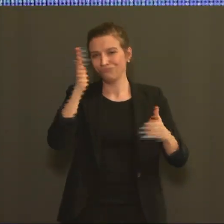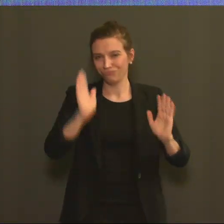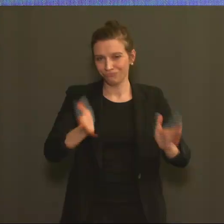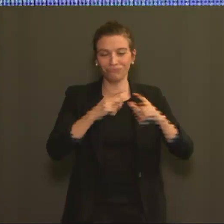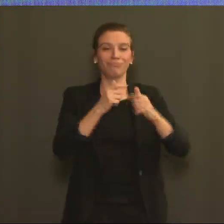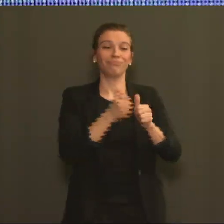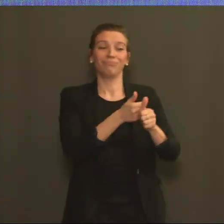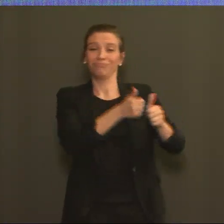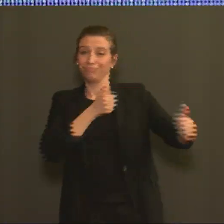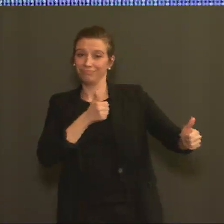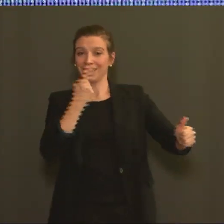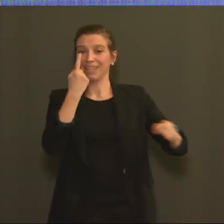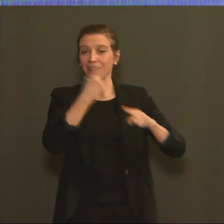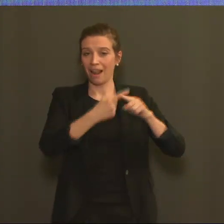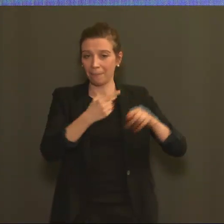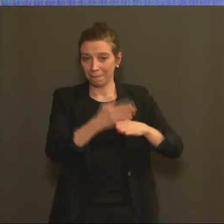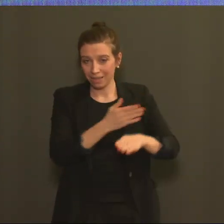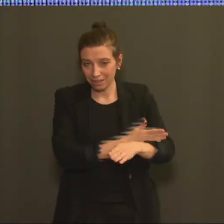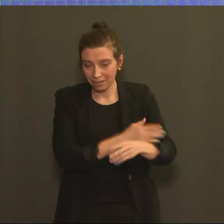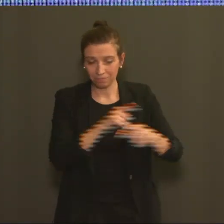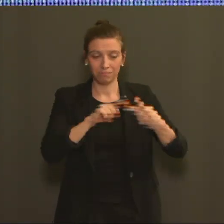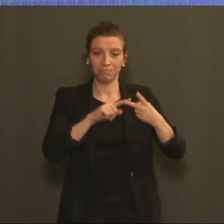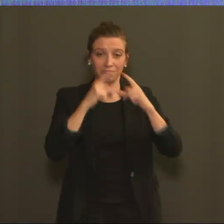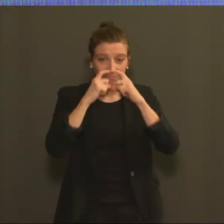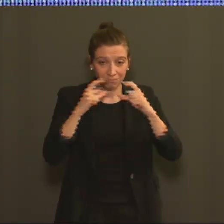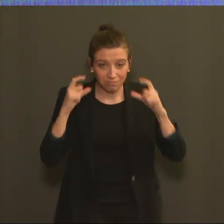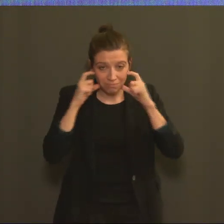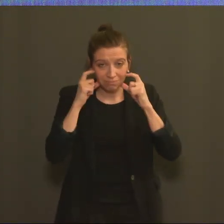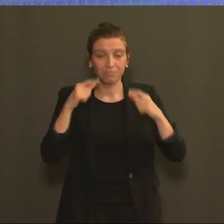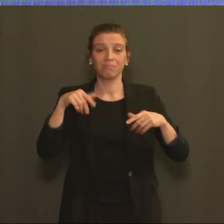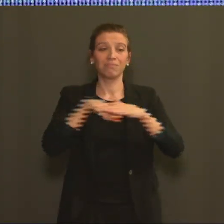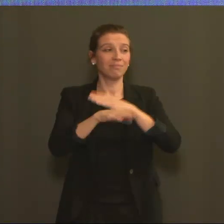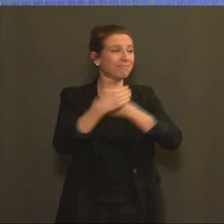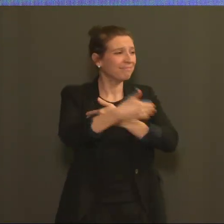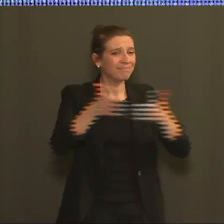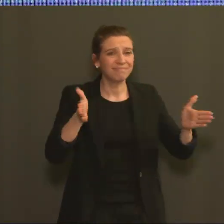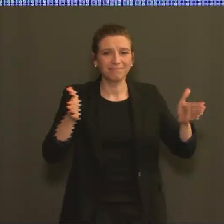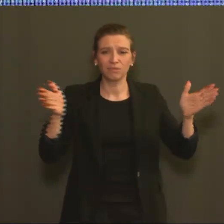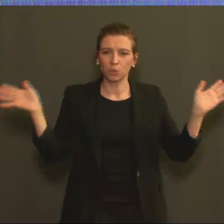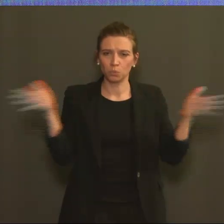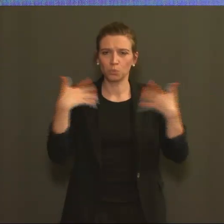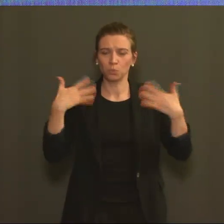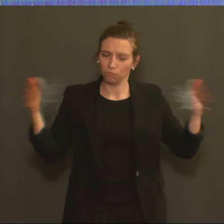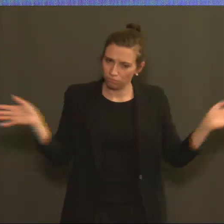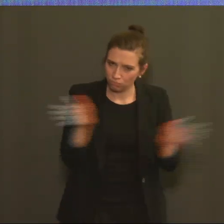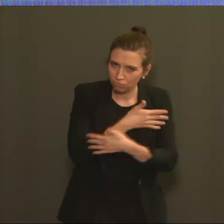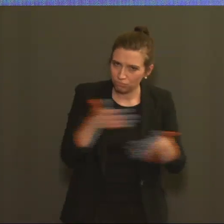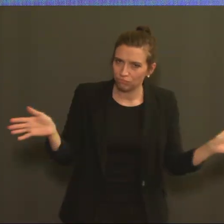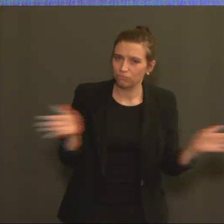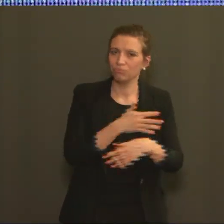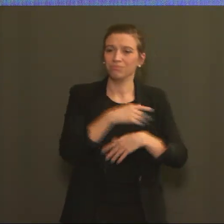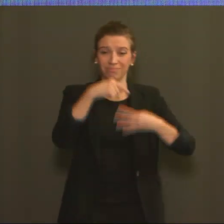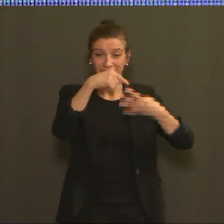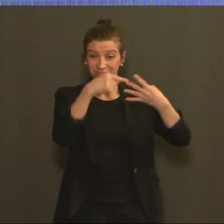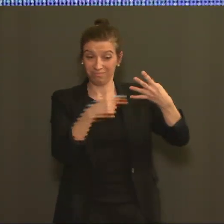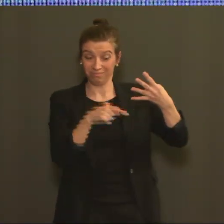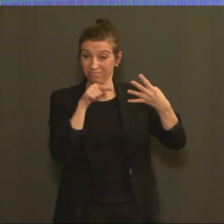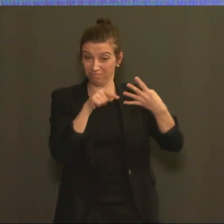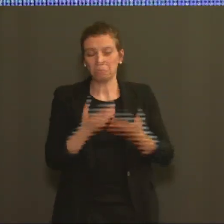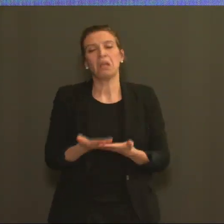en een goede ventilatie deze zaken veranderen niet anderhalve meter